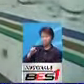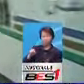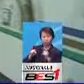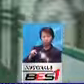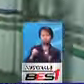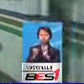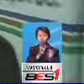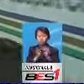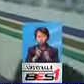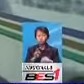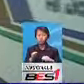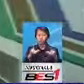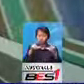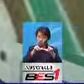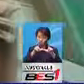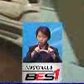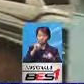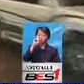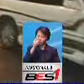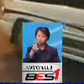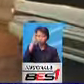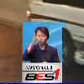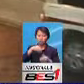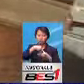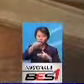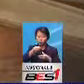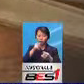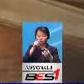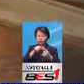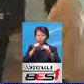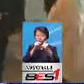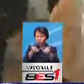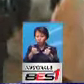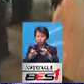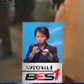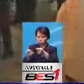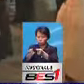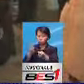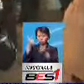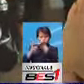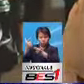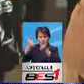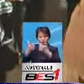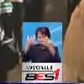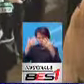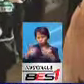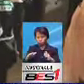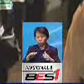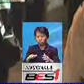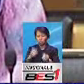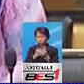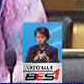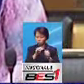Samsudin menjelaskan lesen berkenaan hanya akan dikeluarkan kepada syarikat pengendalian pelancongan yang telah